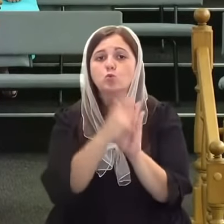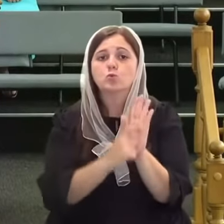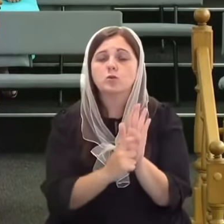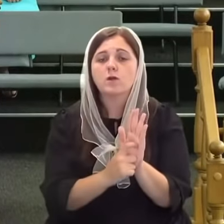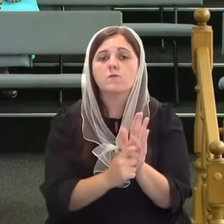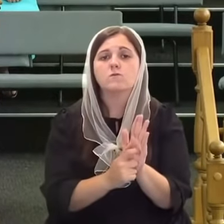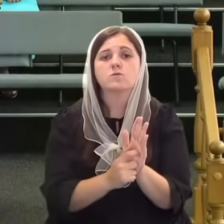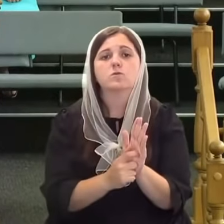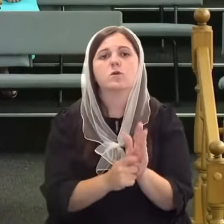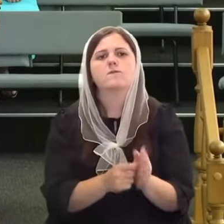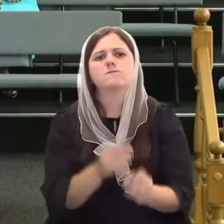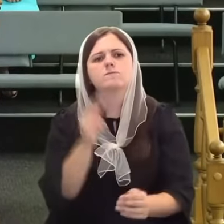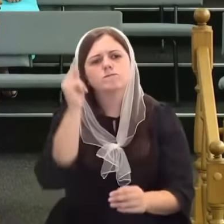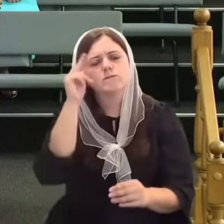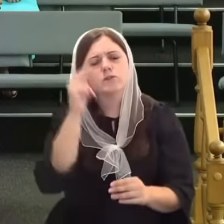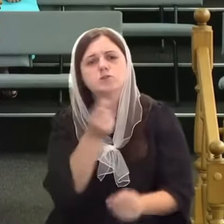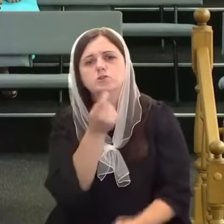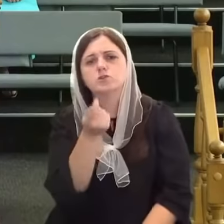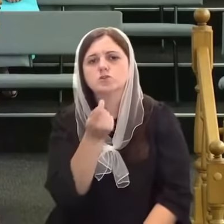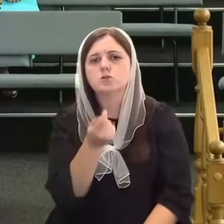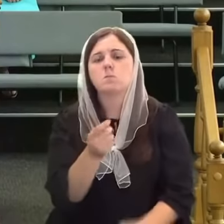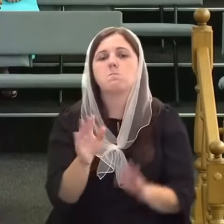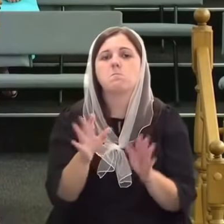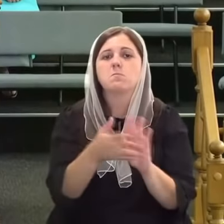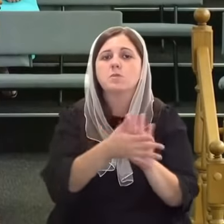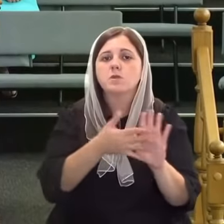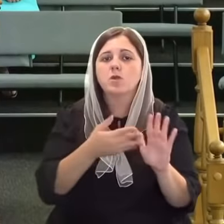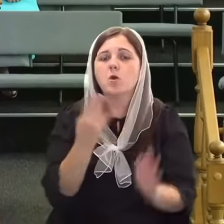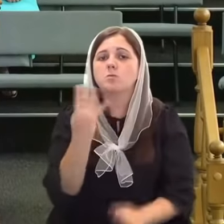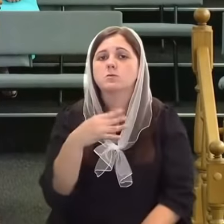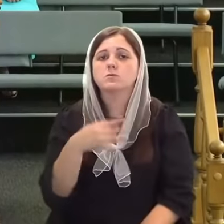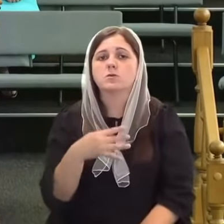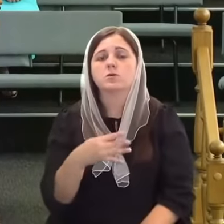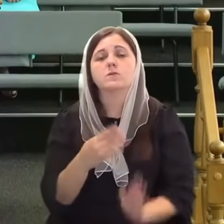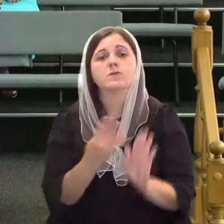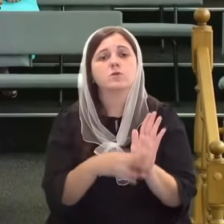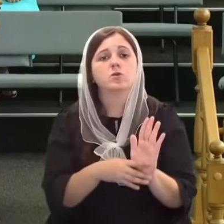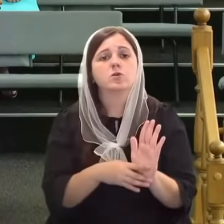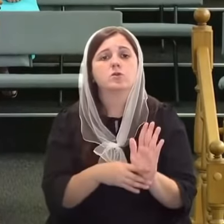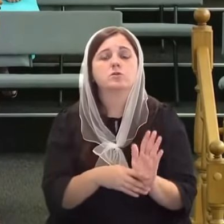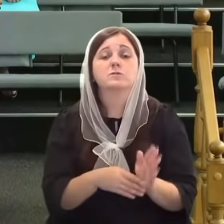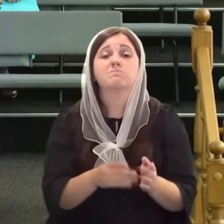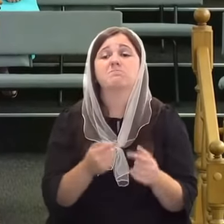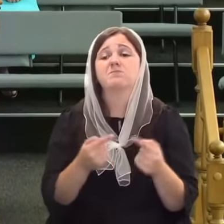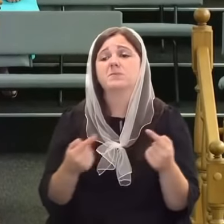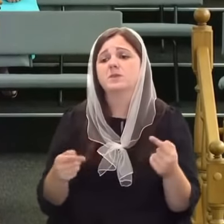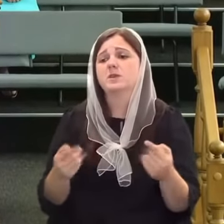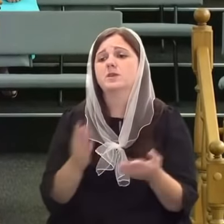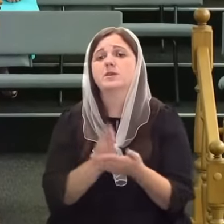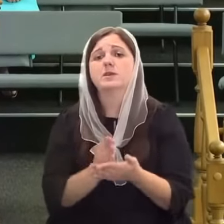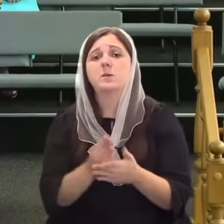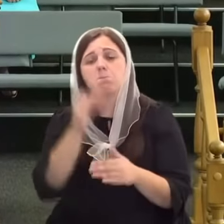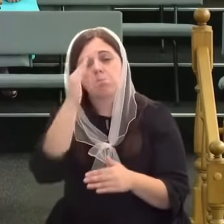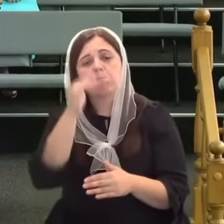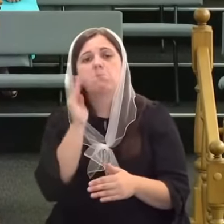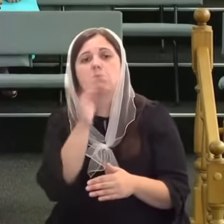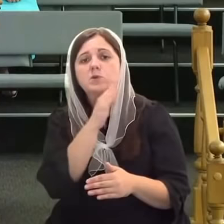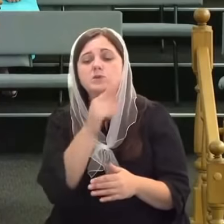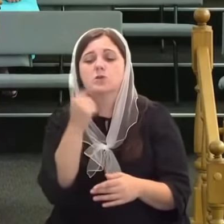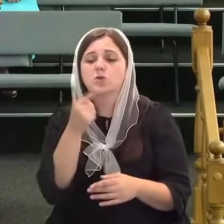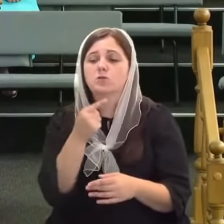90. И некоторые родители говорят своим детям: «Ну, пожалуйста, выучи Псалом 90. Я куплю